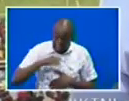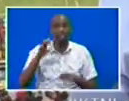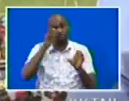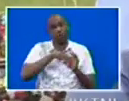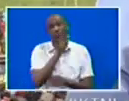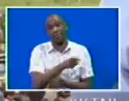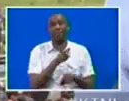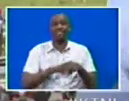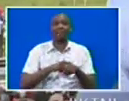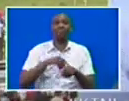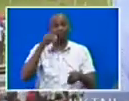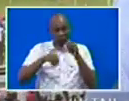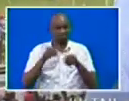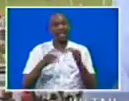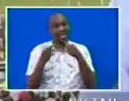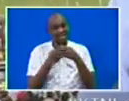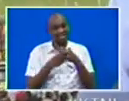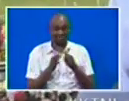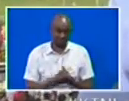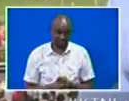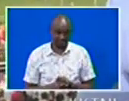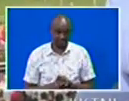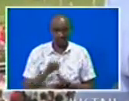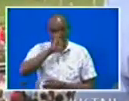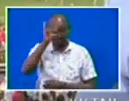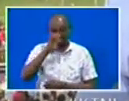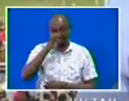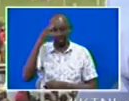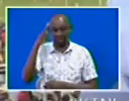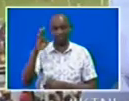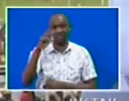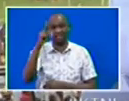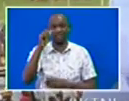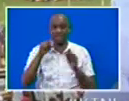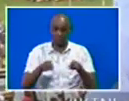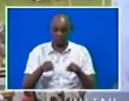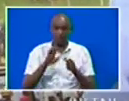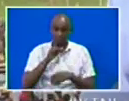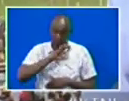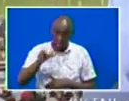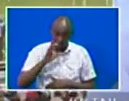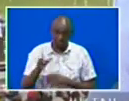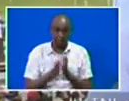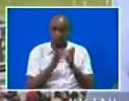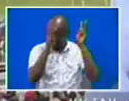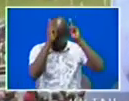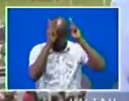kwenye uchaguzi wa Agosti 8. Jeff Kirui, KTN Leo, kutoka kaunti ya